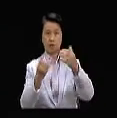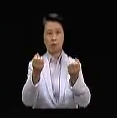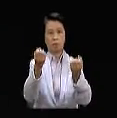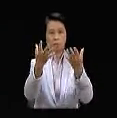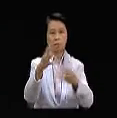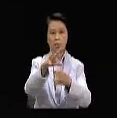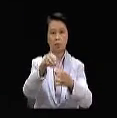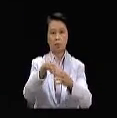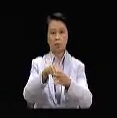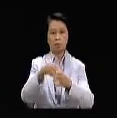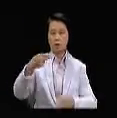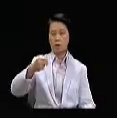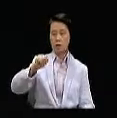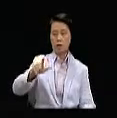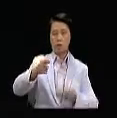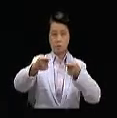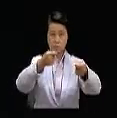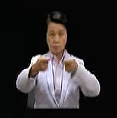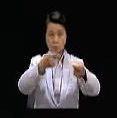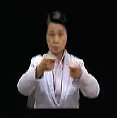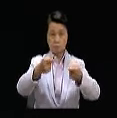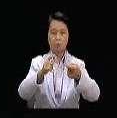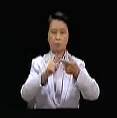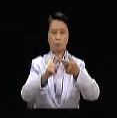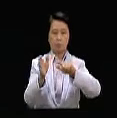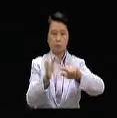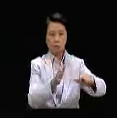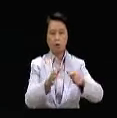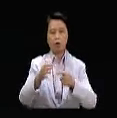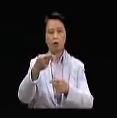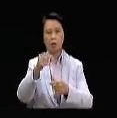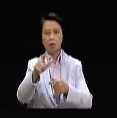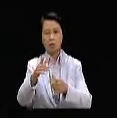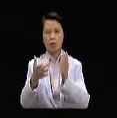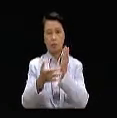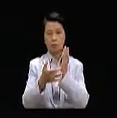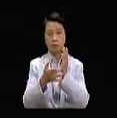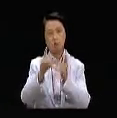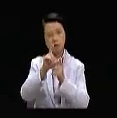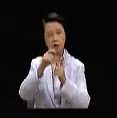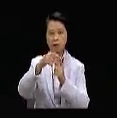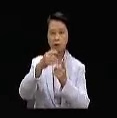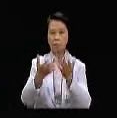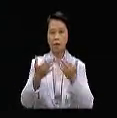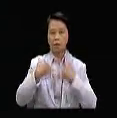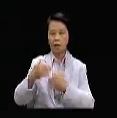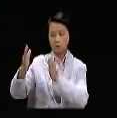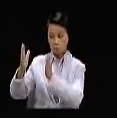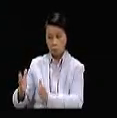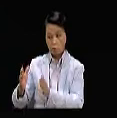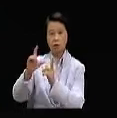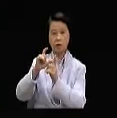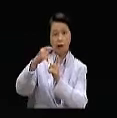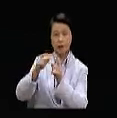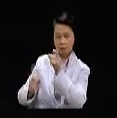nah halte takbiran manakala hal-hal pelaksanaan SGT nikel Mungkin ada orang teknik Allah ya